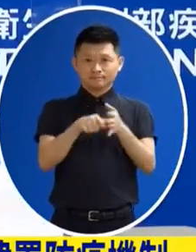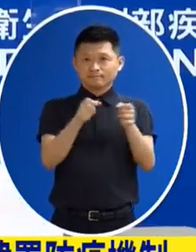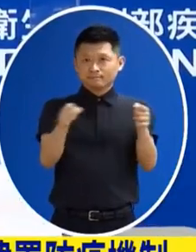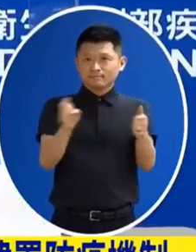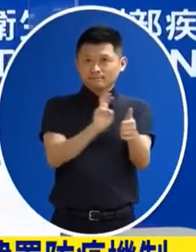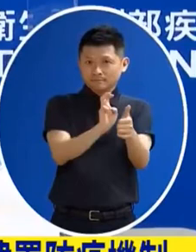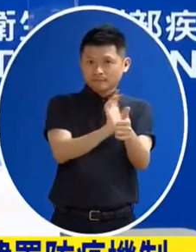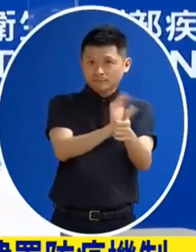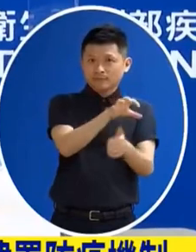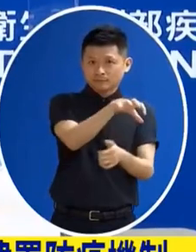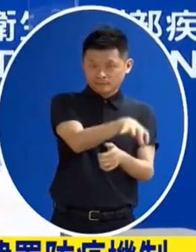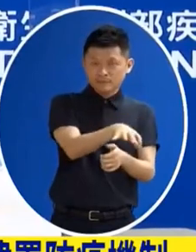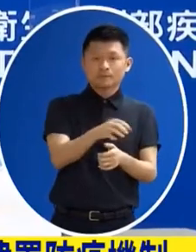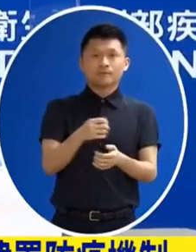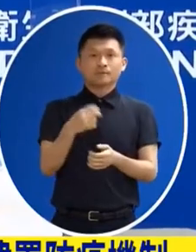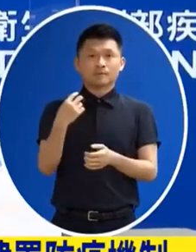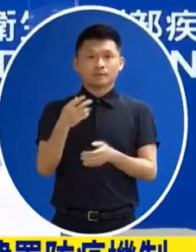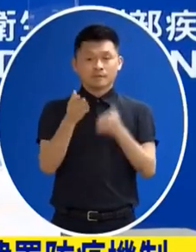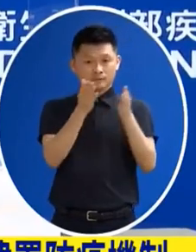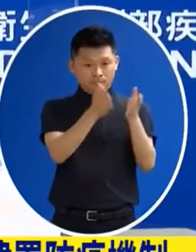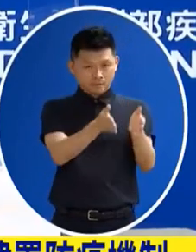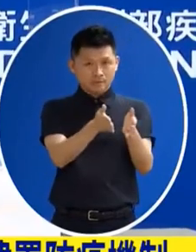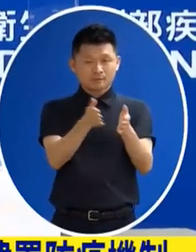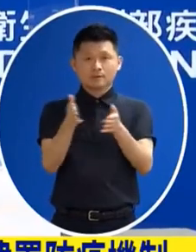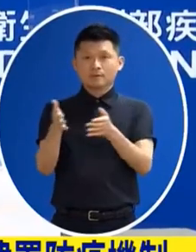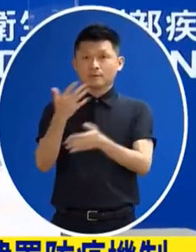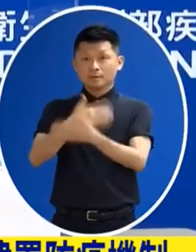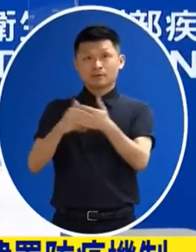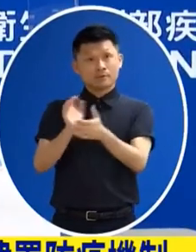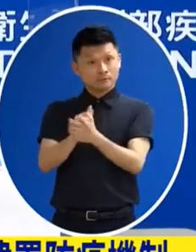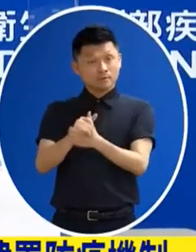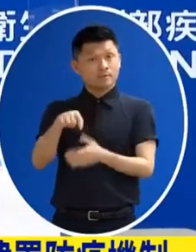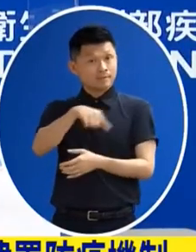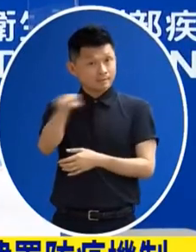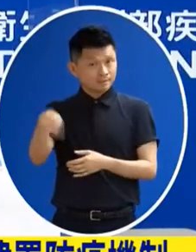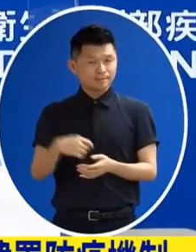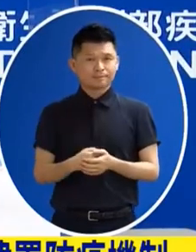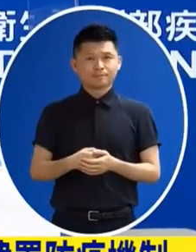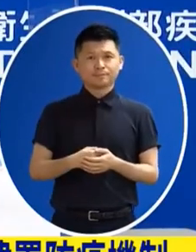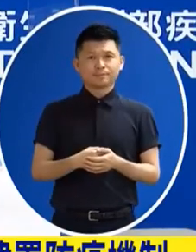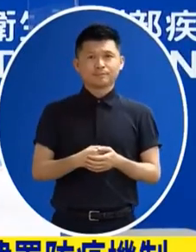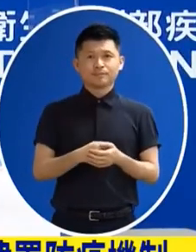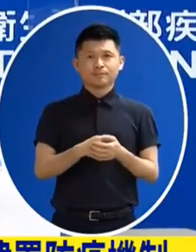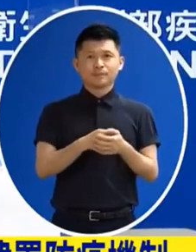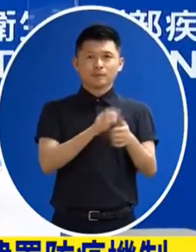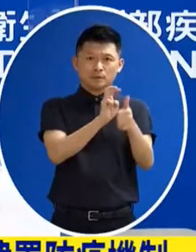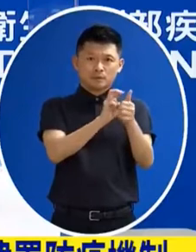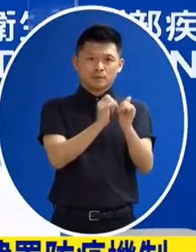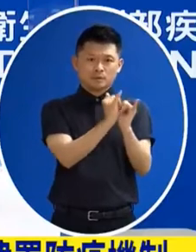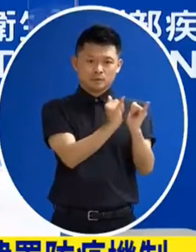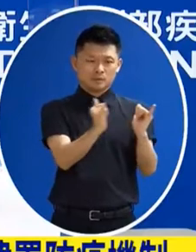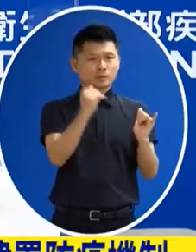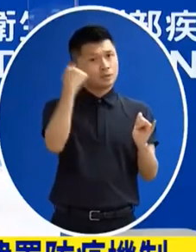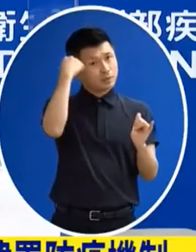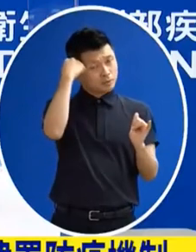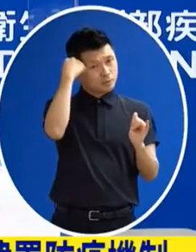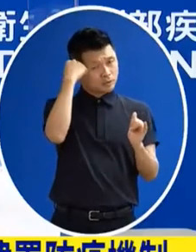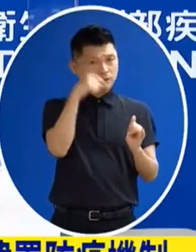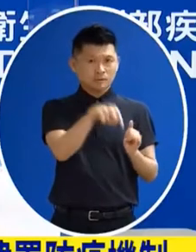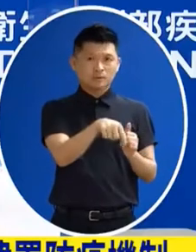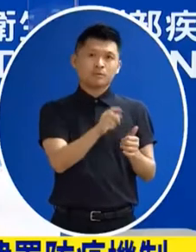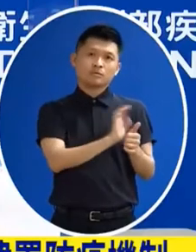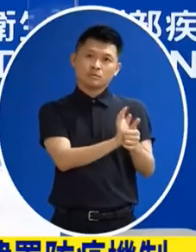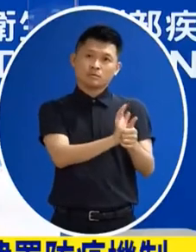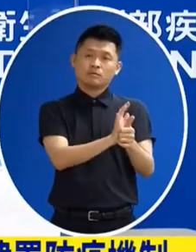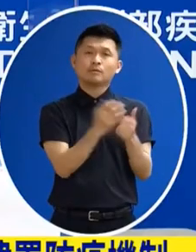务对象跟我们生长的朋友，好，那住宿型的机构哈，那本来就一直就在维持哈相关的防疫的机